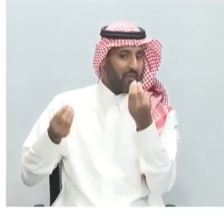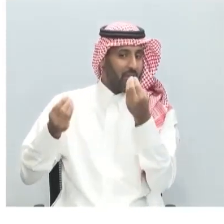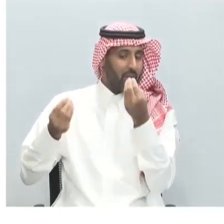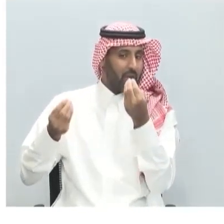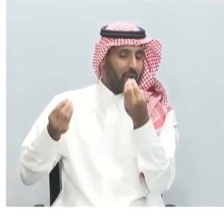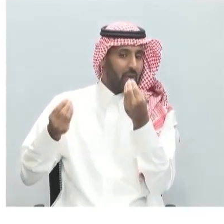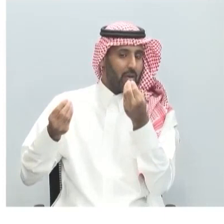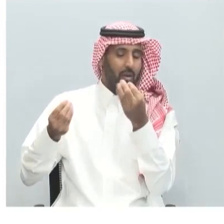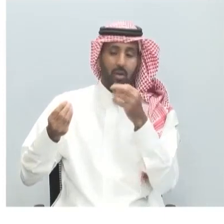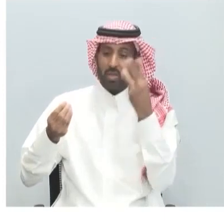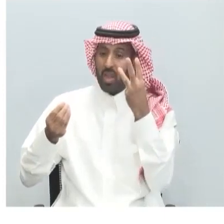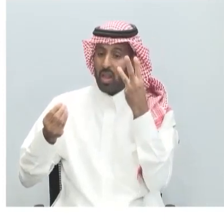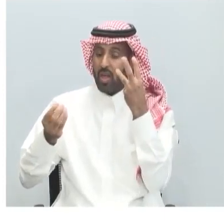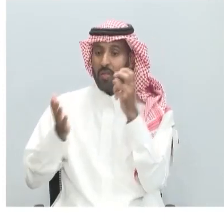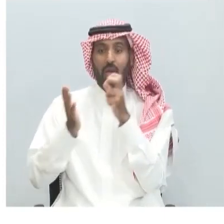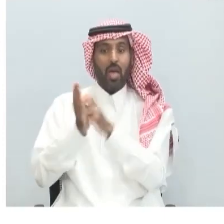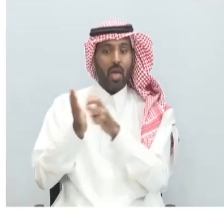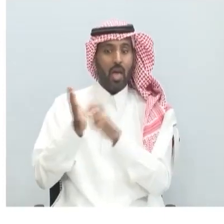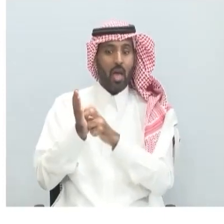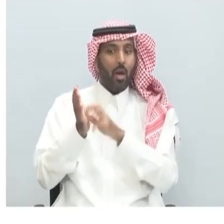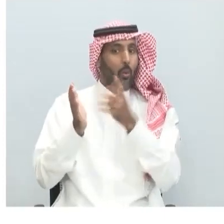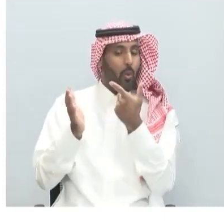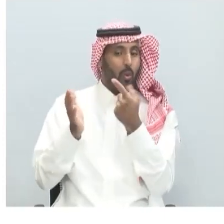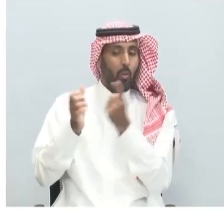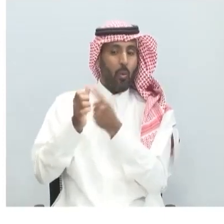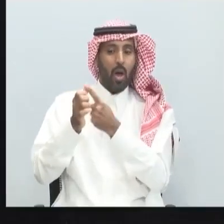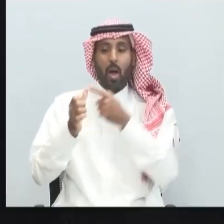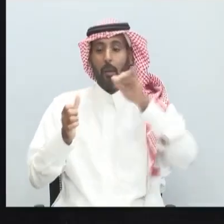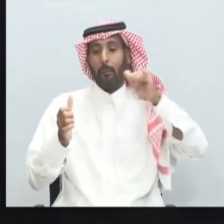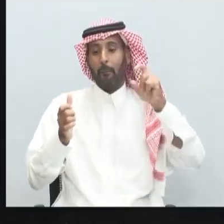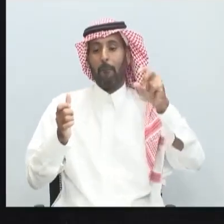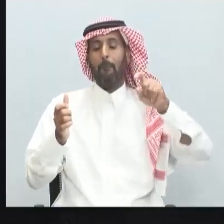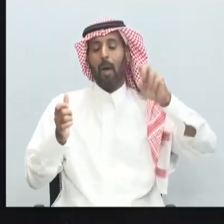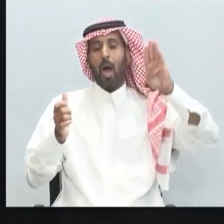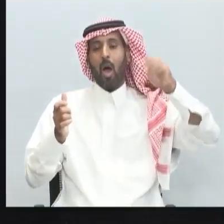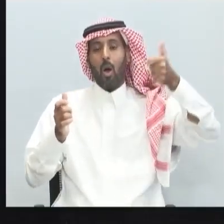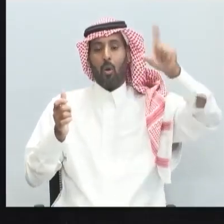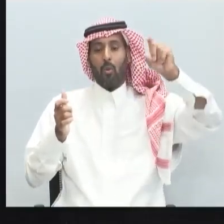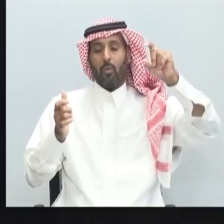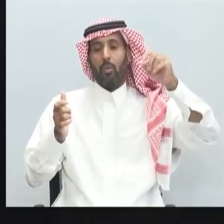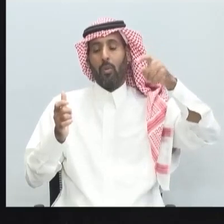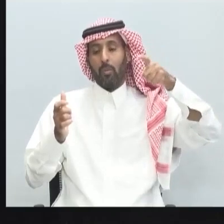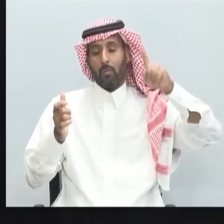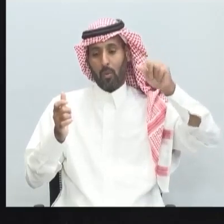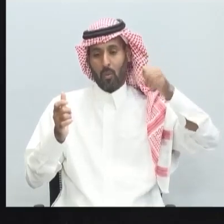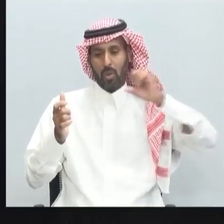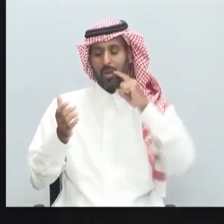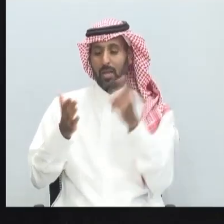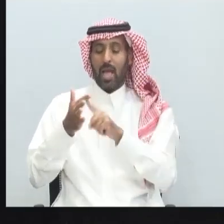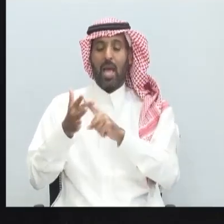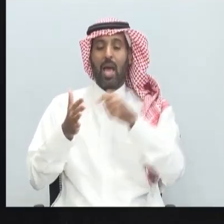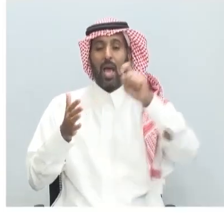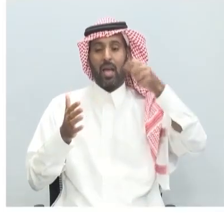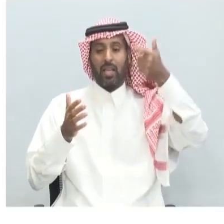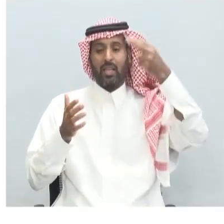اتحكم عن طريق ثلاثه قواعد ما هي هذه القواعد مبداو مبدا باولى وقاعده هوند لنتعرف